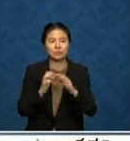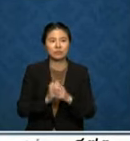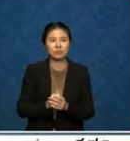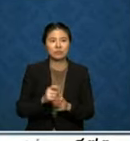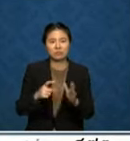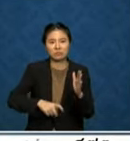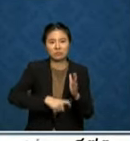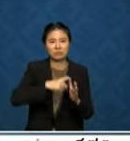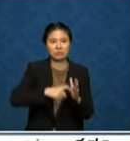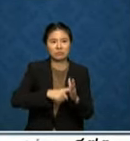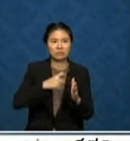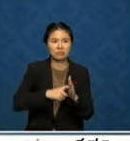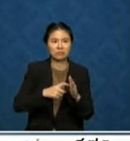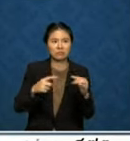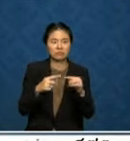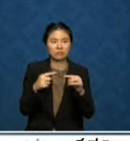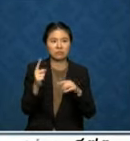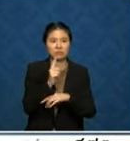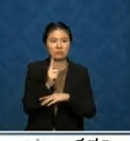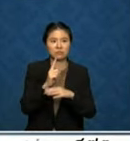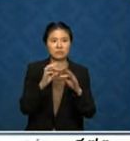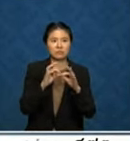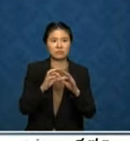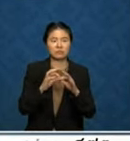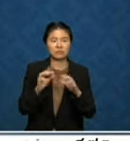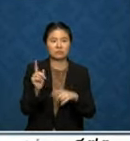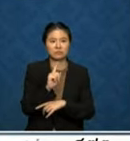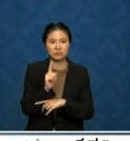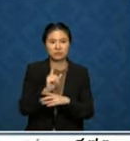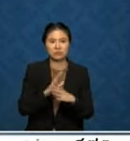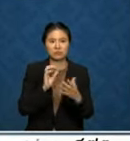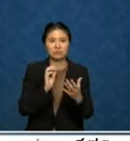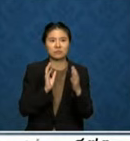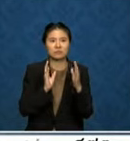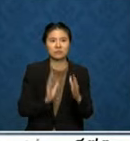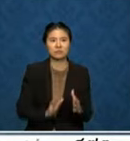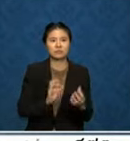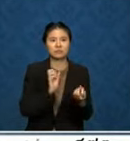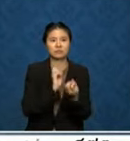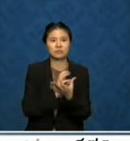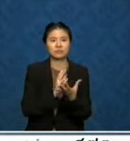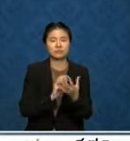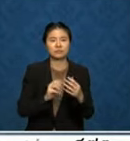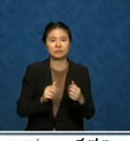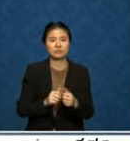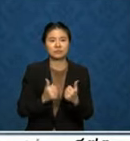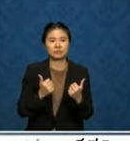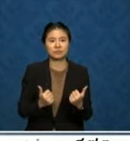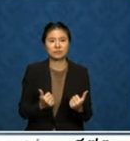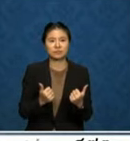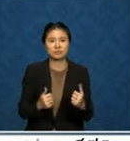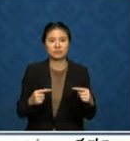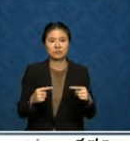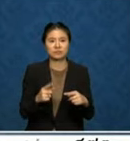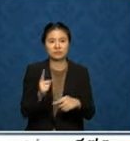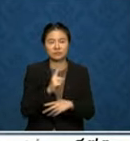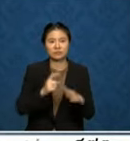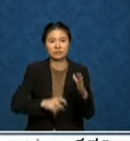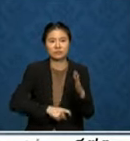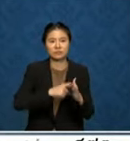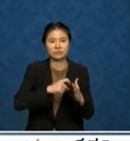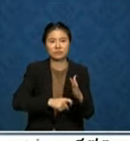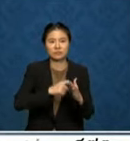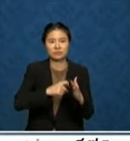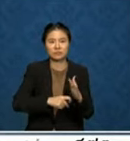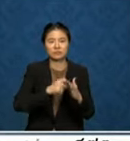เล็กๆนะคะแต่เราปฏิเสธไม่ได้ค่ะว่าผู้เสียหายและมูลค่าความเสียหายในครั้งนี้เนี่ยมันเกิดจากการ